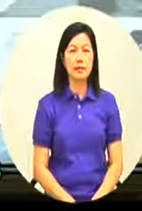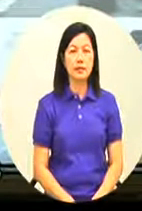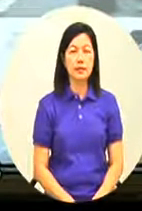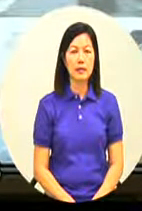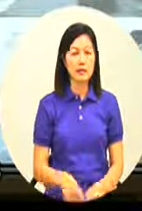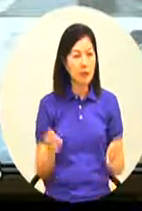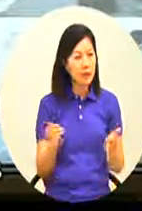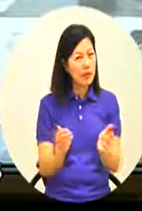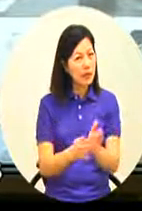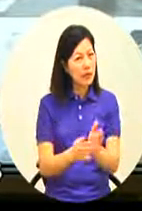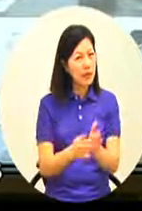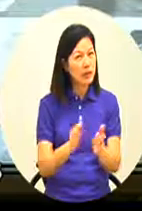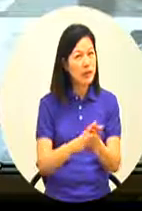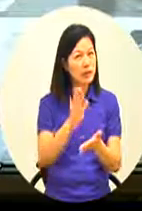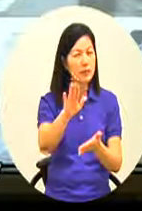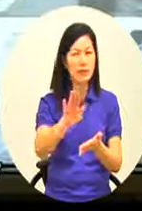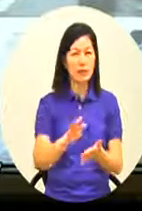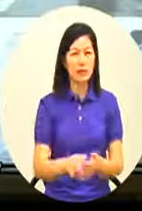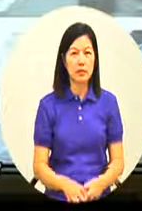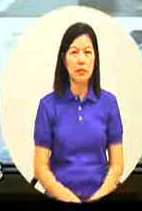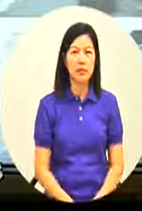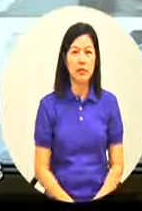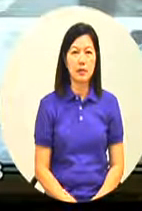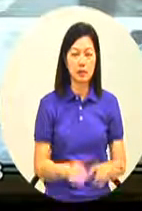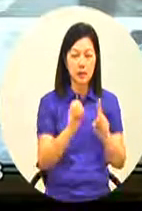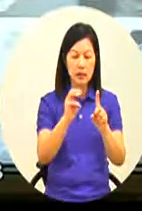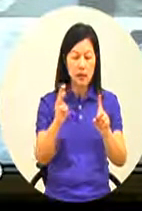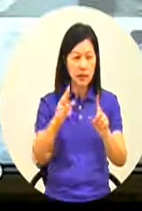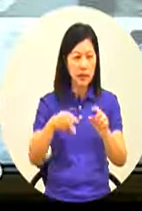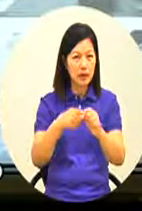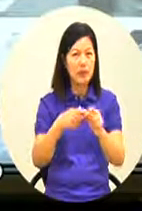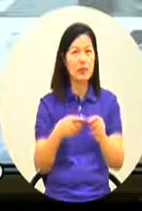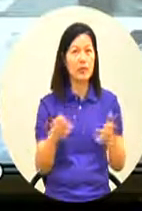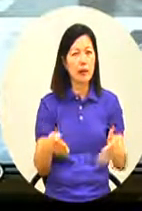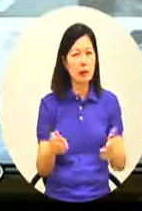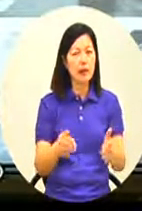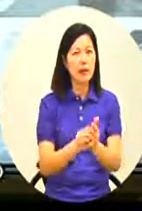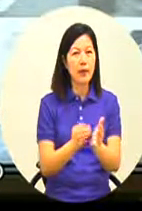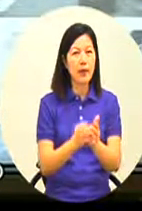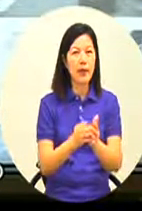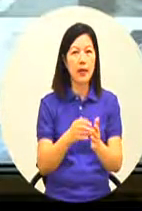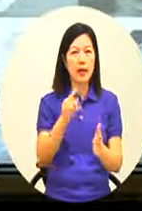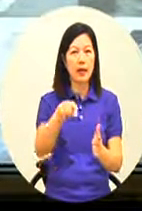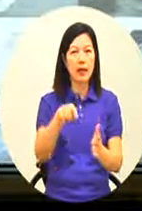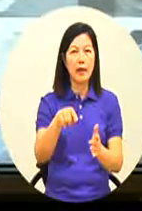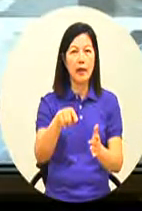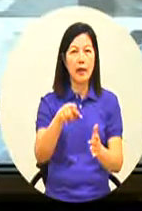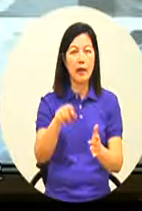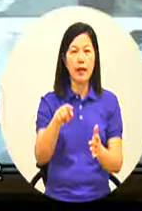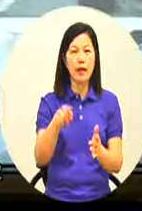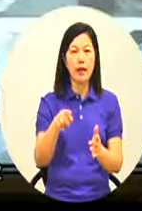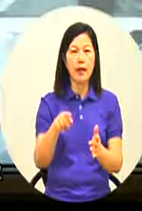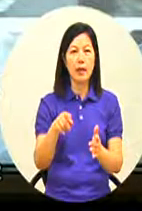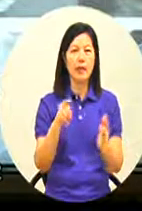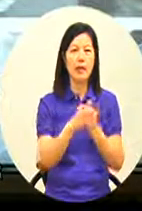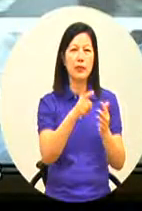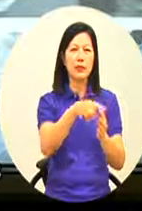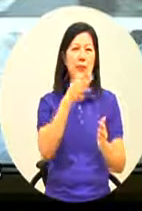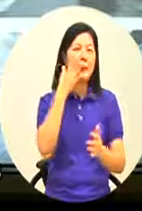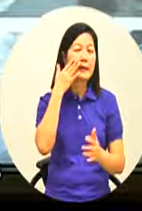完成了，103年。开辟完成了，到这里 L 凸出来，哇，蓝色的部